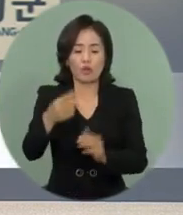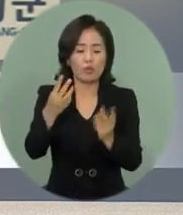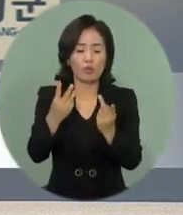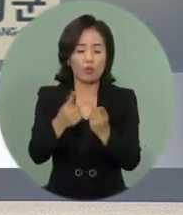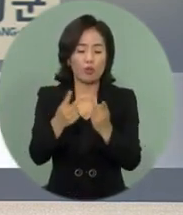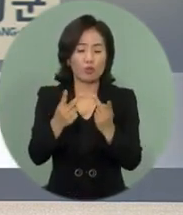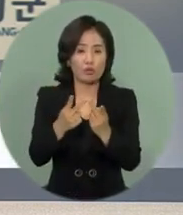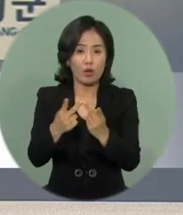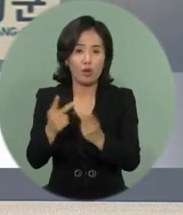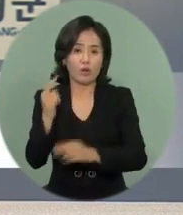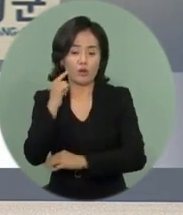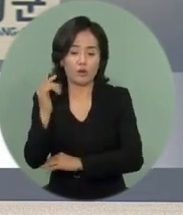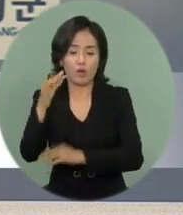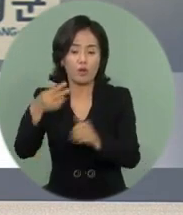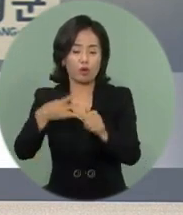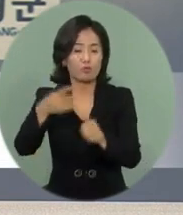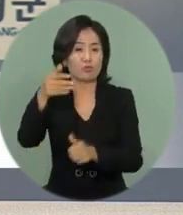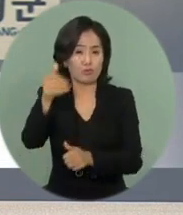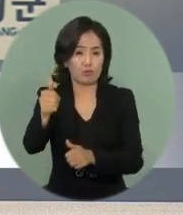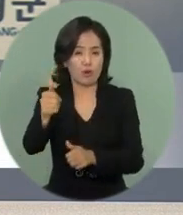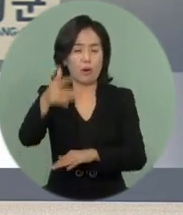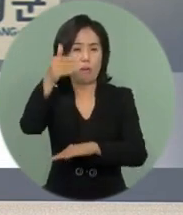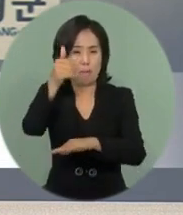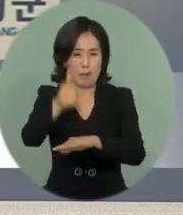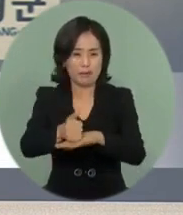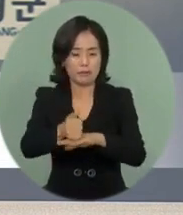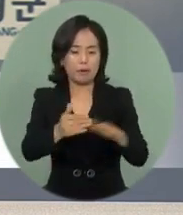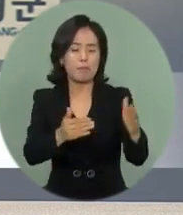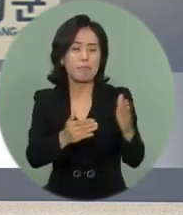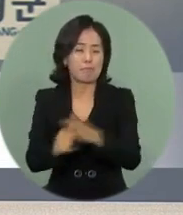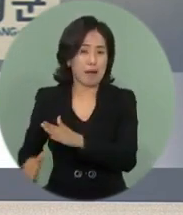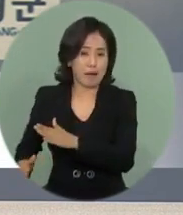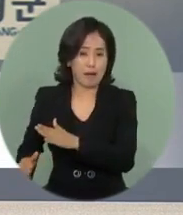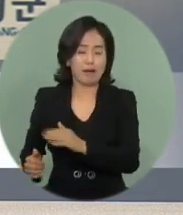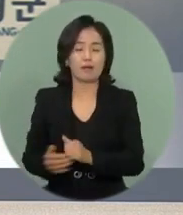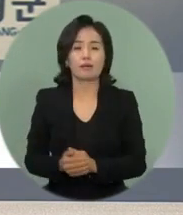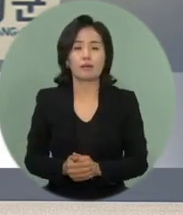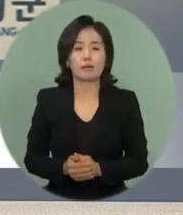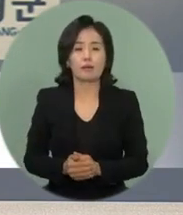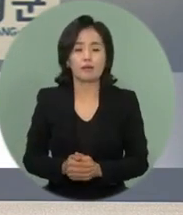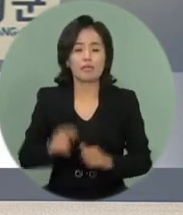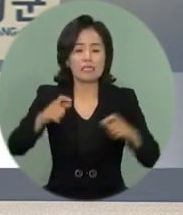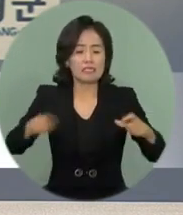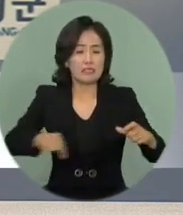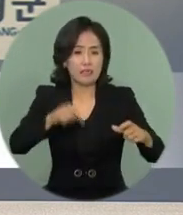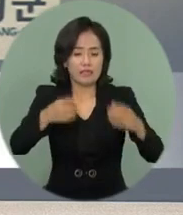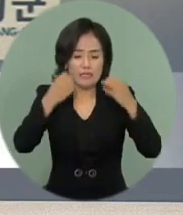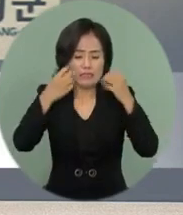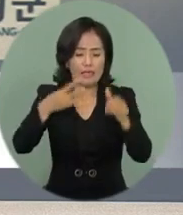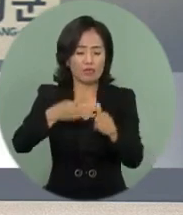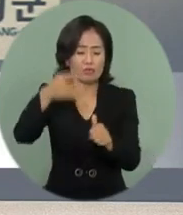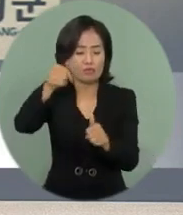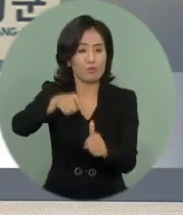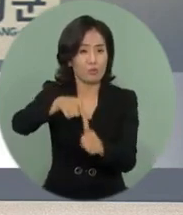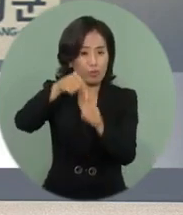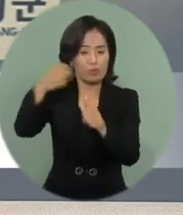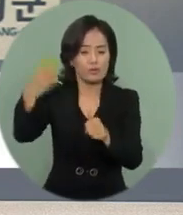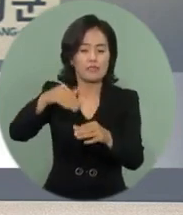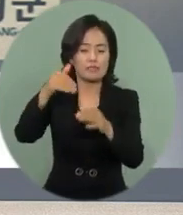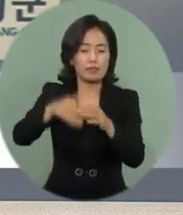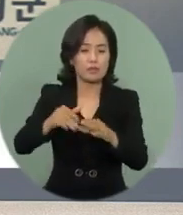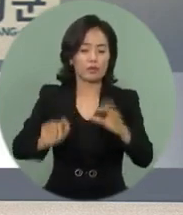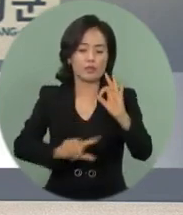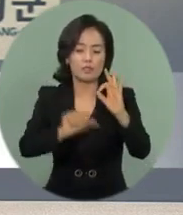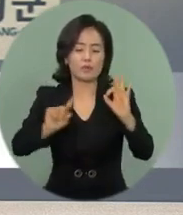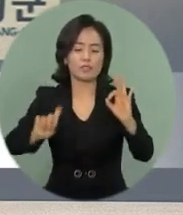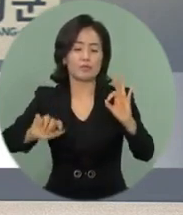곡성군수와 강종만 전 영광군수가 최종적으로 낙마했습니다. 이들 지역에서는 새 군수를 뽑는 재선거가